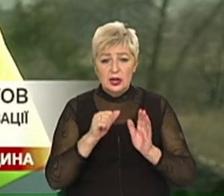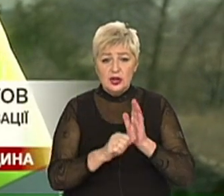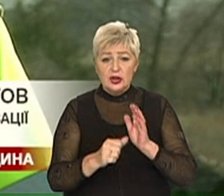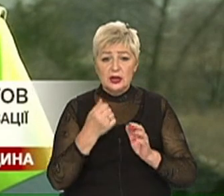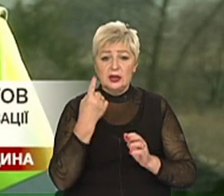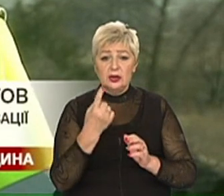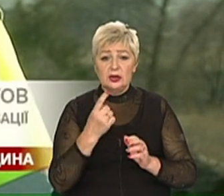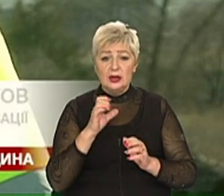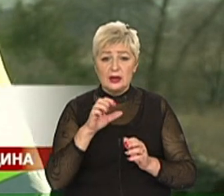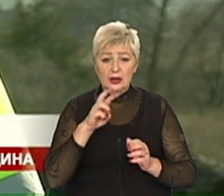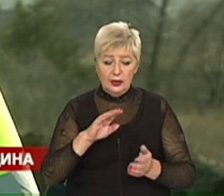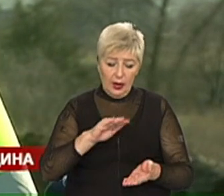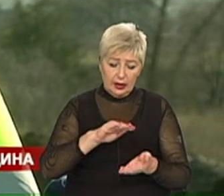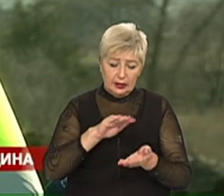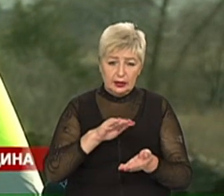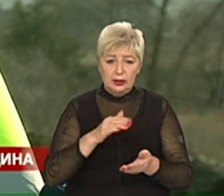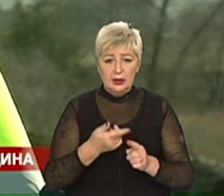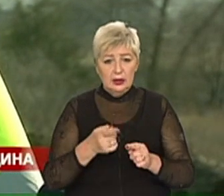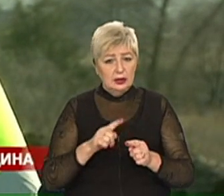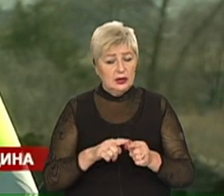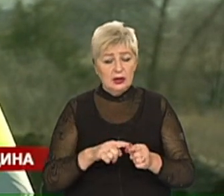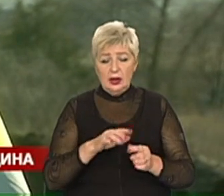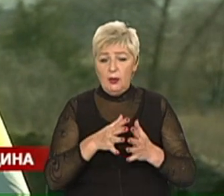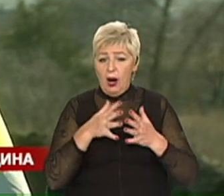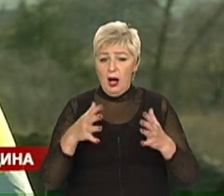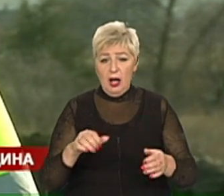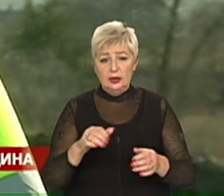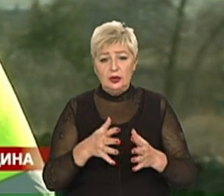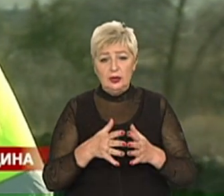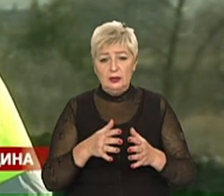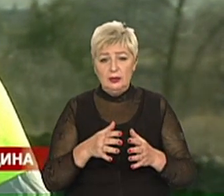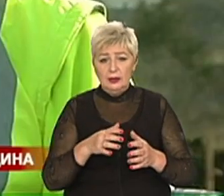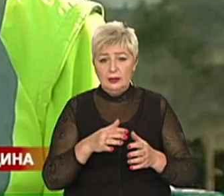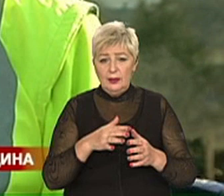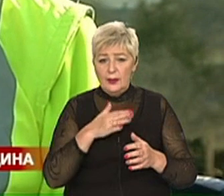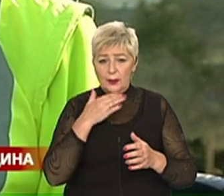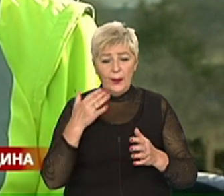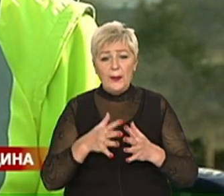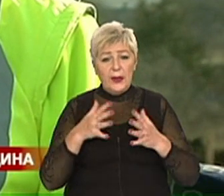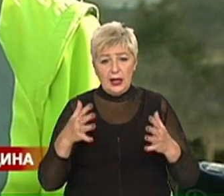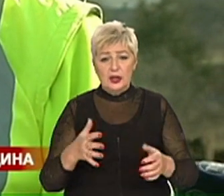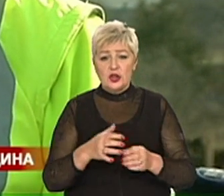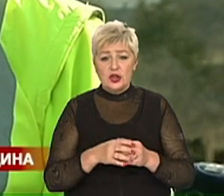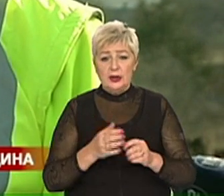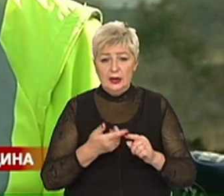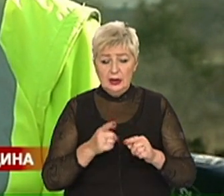61 сантиметр. Це набагато більше, ніж повинно бути. Дана